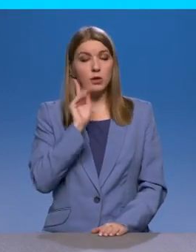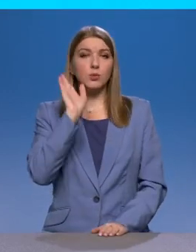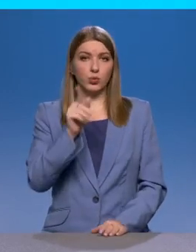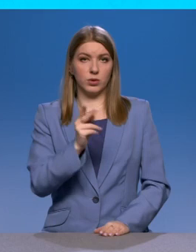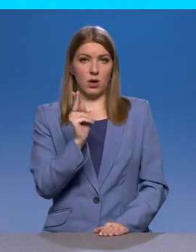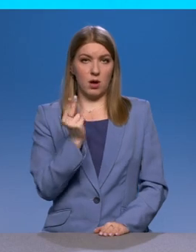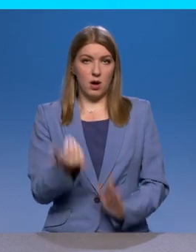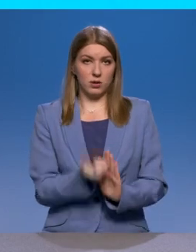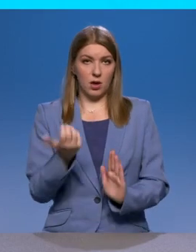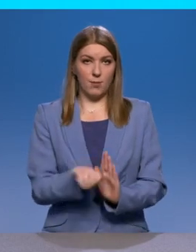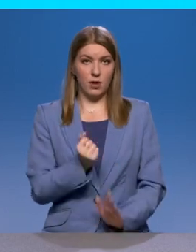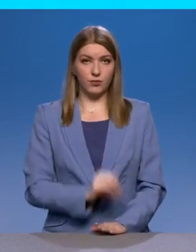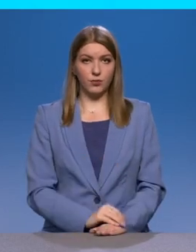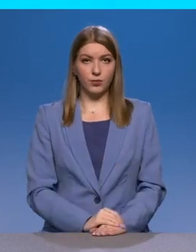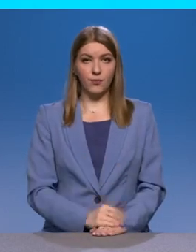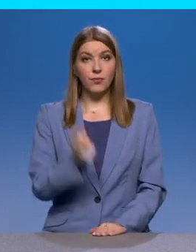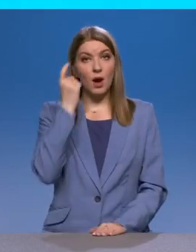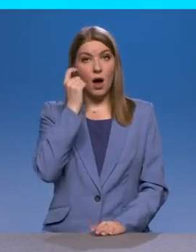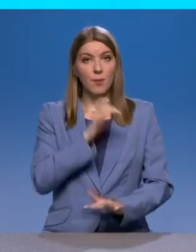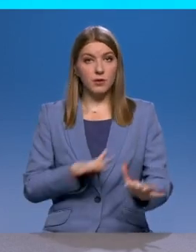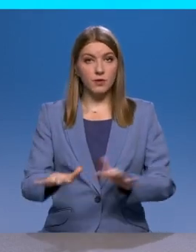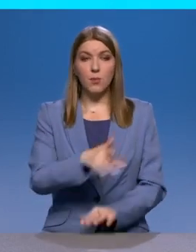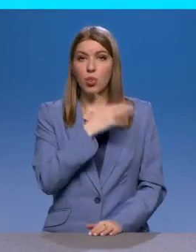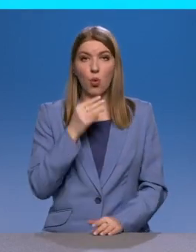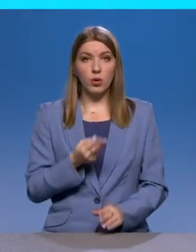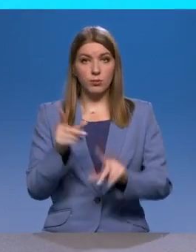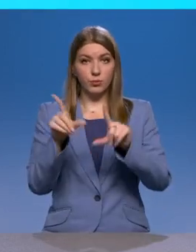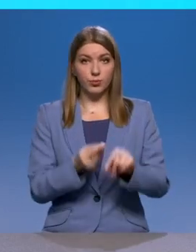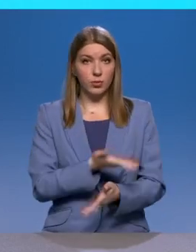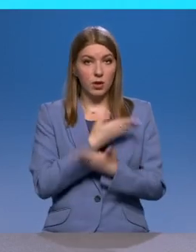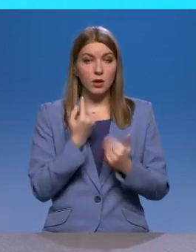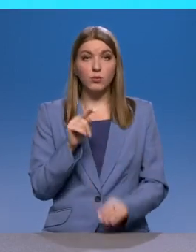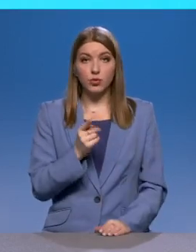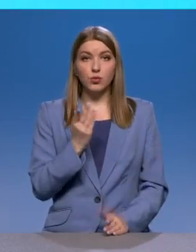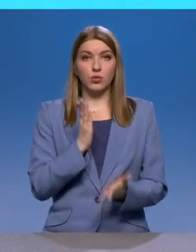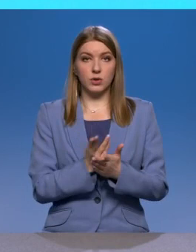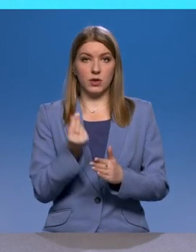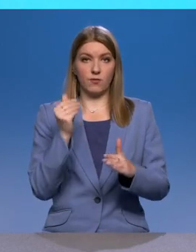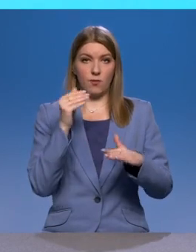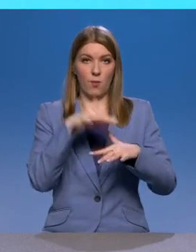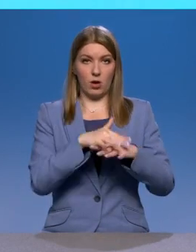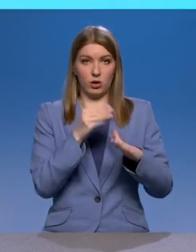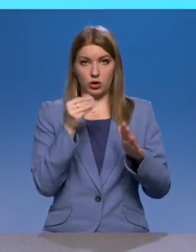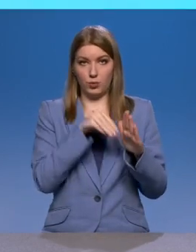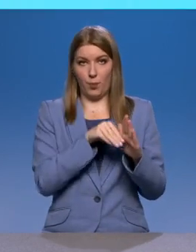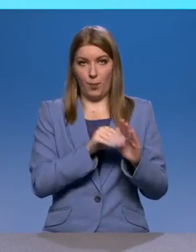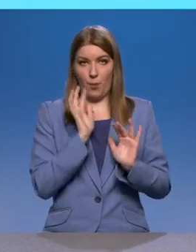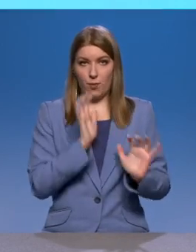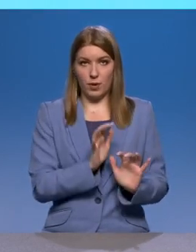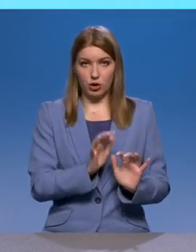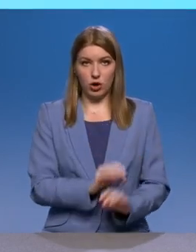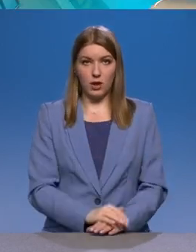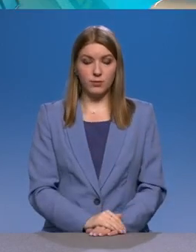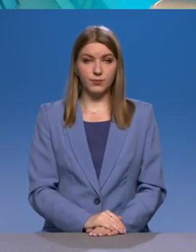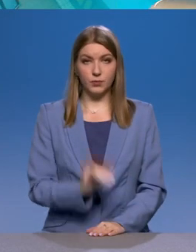край. Многим и мне перестали платить субсидию, потому что есть сбережения в банке, пишет Юрий. А, вот что в банке? Есть